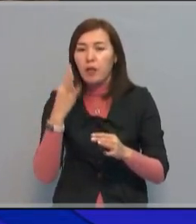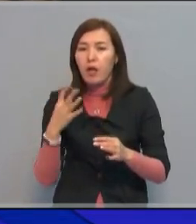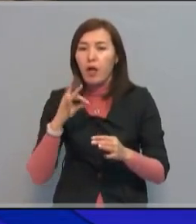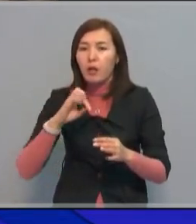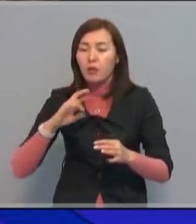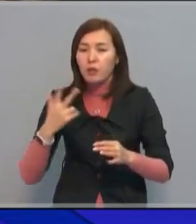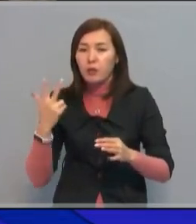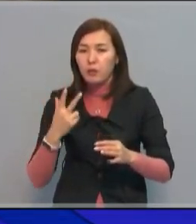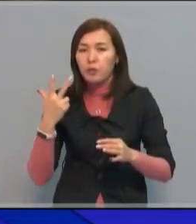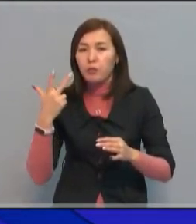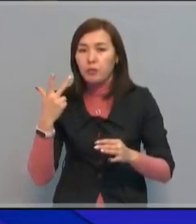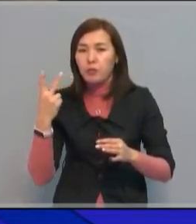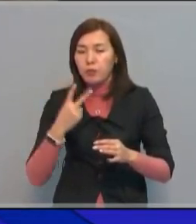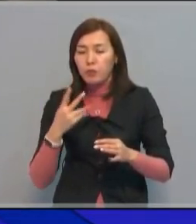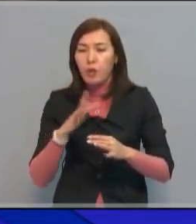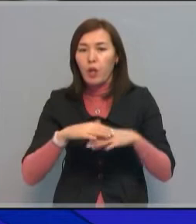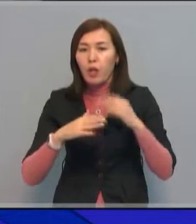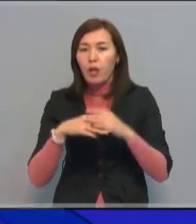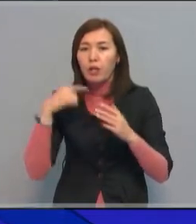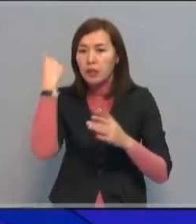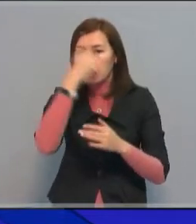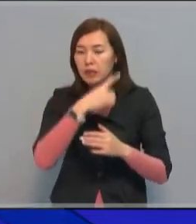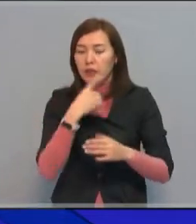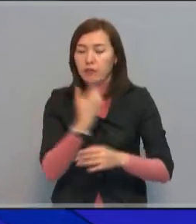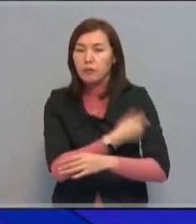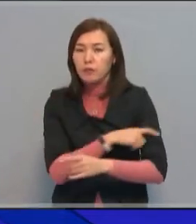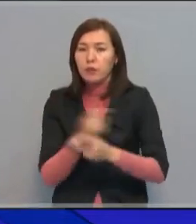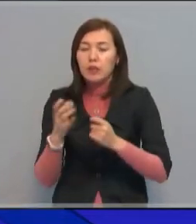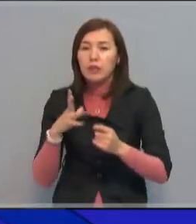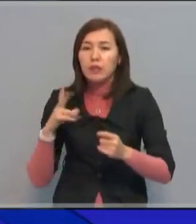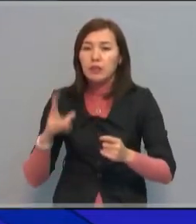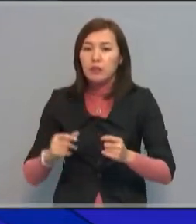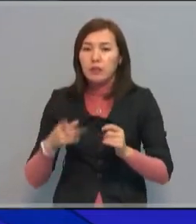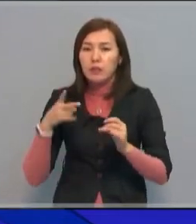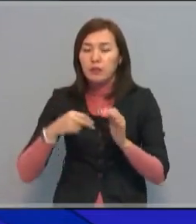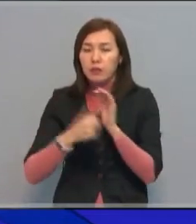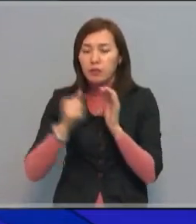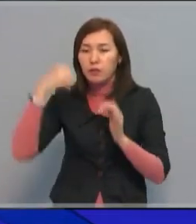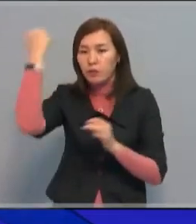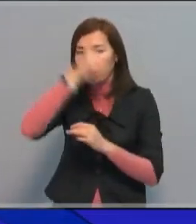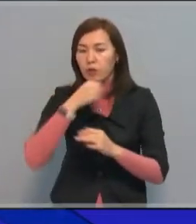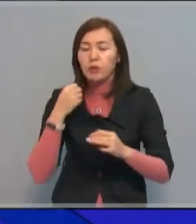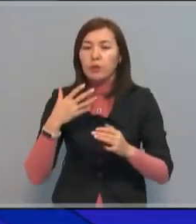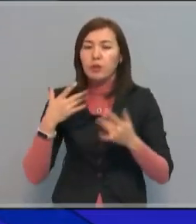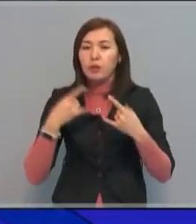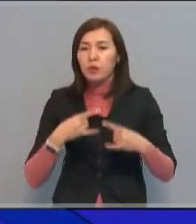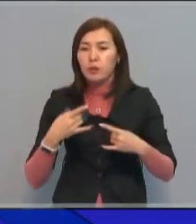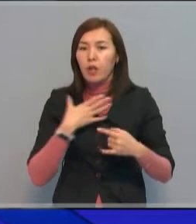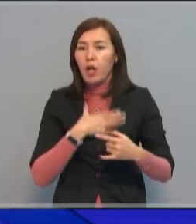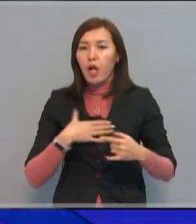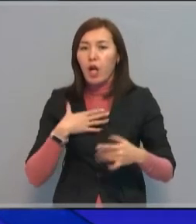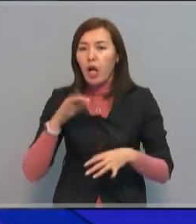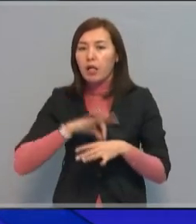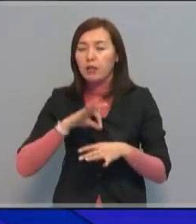ожогов, второй и третьей степени обеих рук, ног и лица. Также в больницу доставили девочку 2006 года рождения. У нее диагностировали ушиб грудной